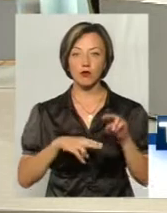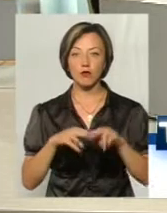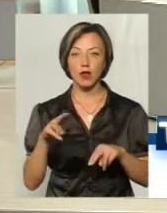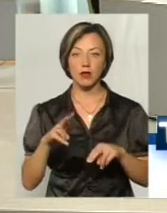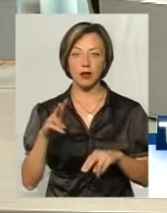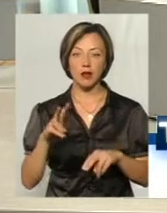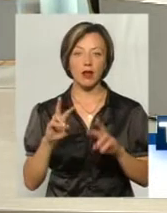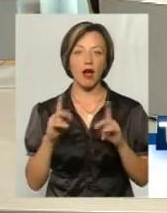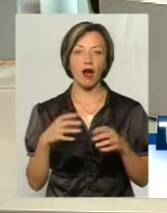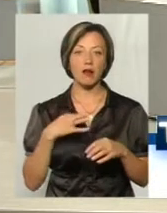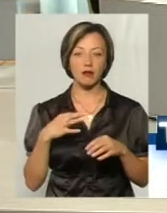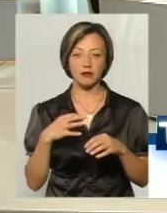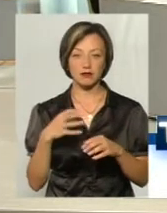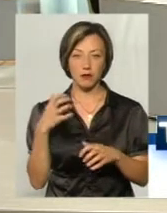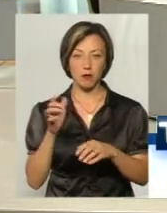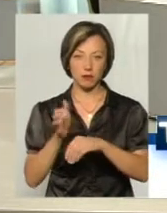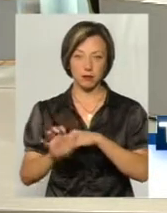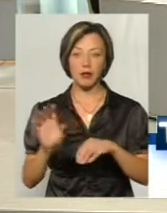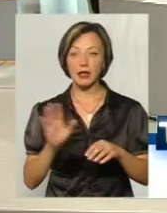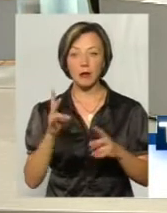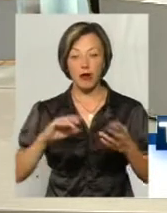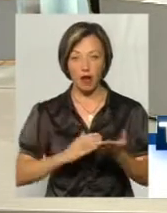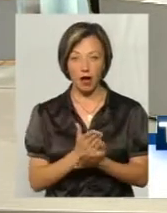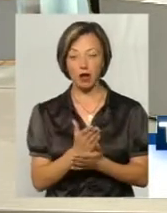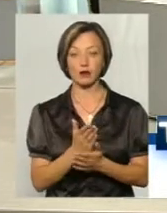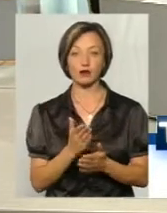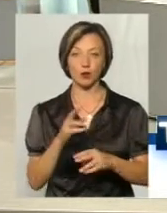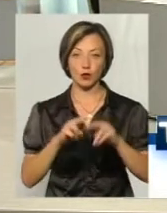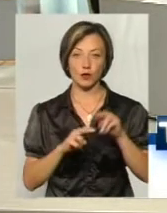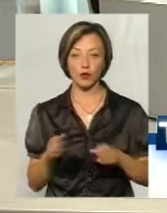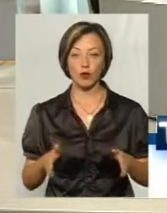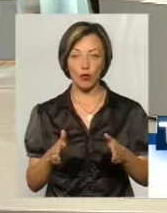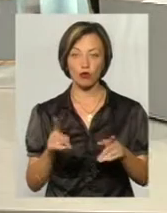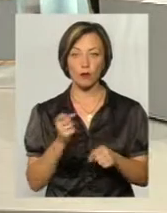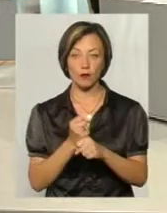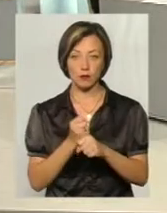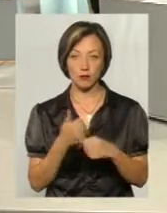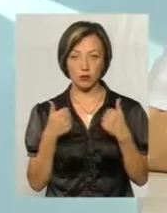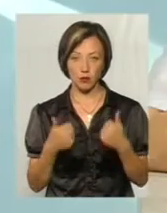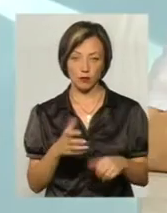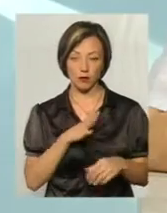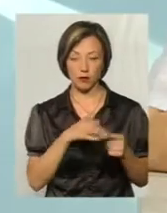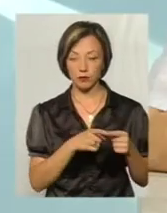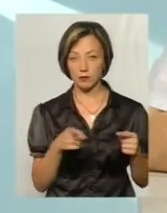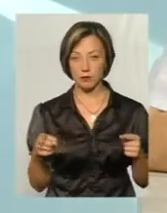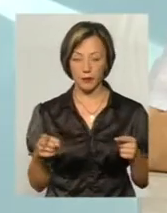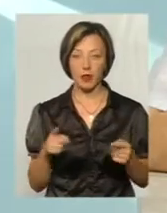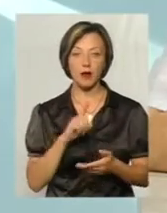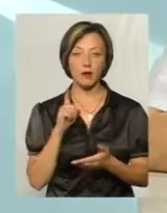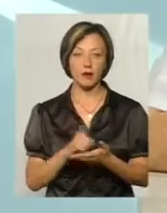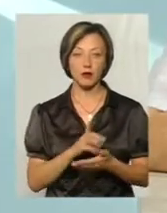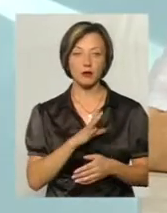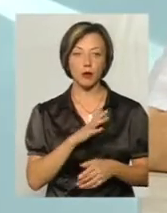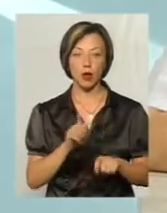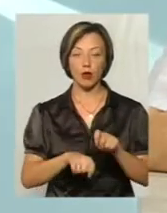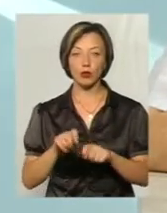якісно побудувати дорогу, щоб вона прослужила свій визначений термін. Значить, повинен бути